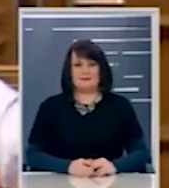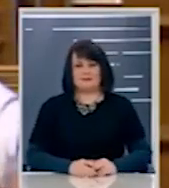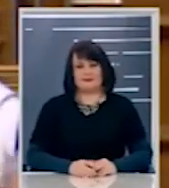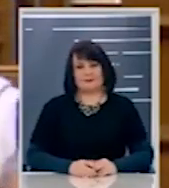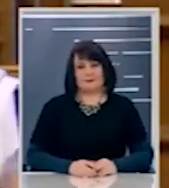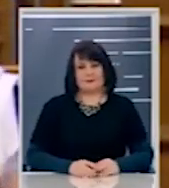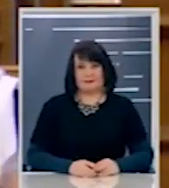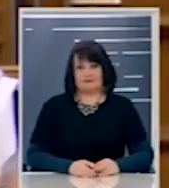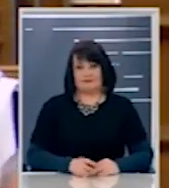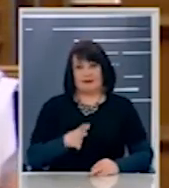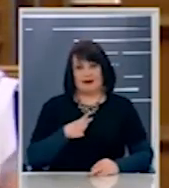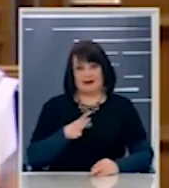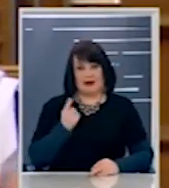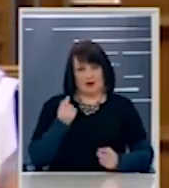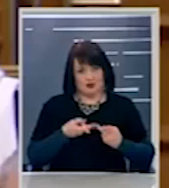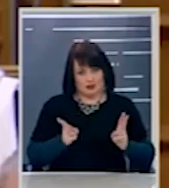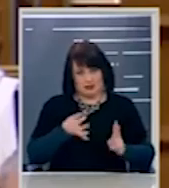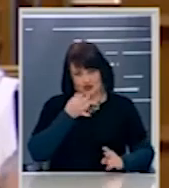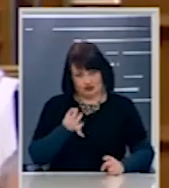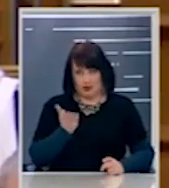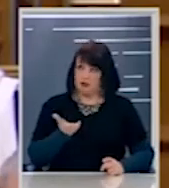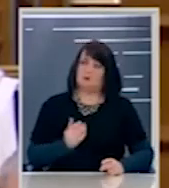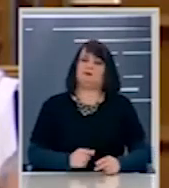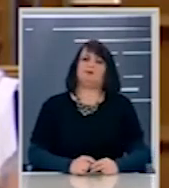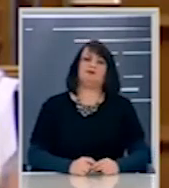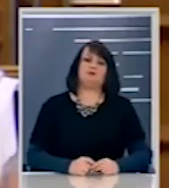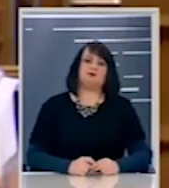Θέλω να μου επιτρέψετε να σας πω κάτι.